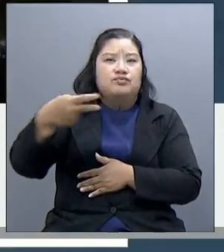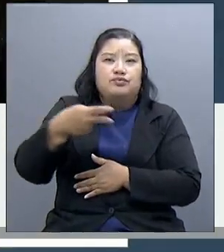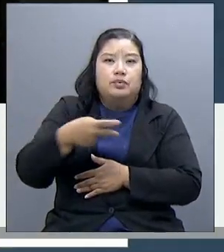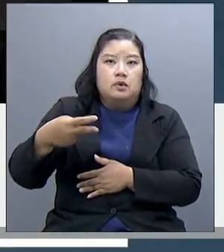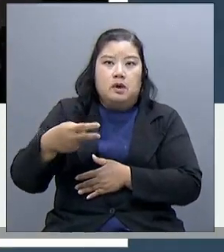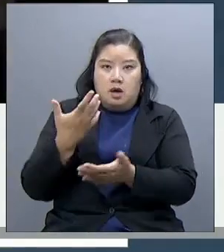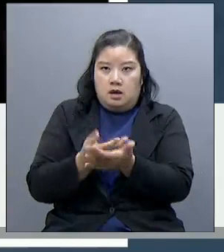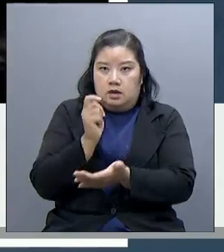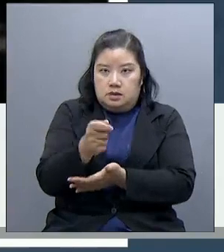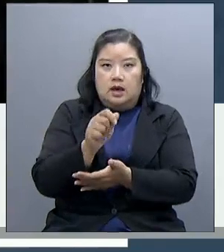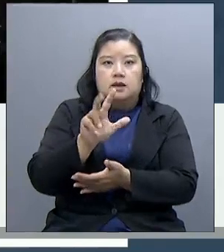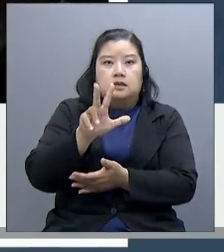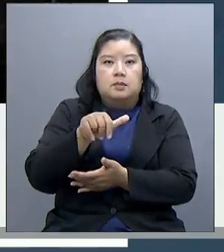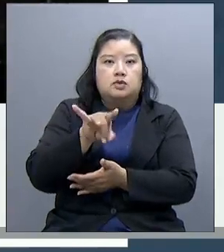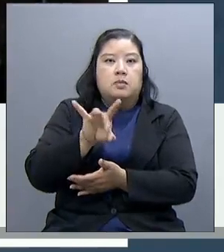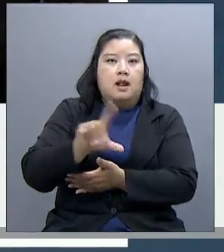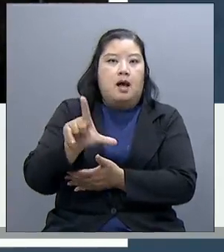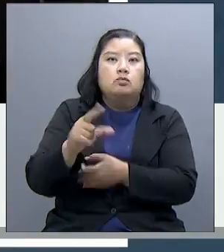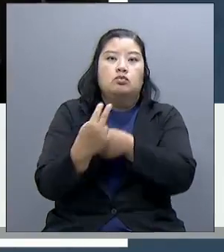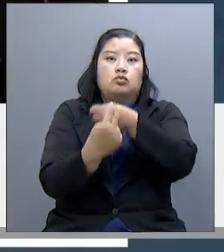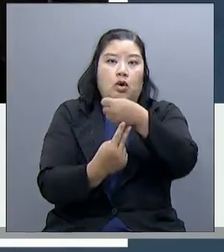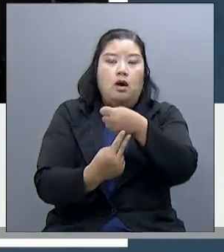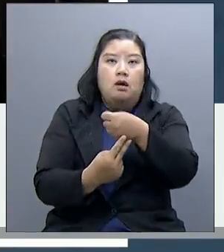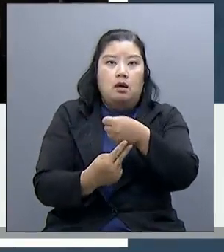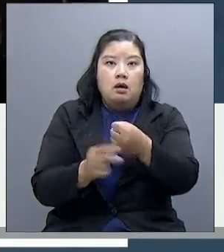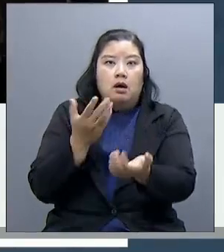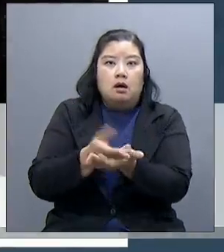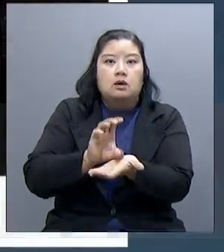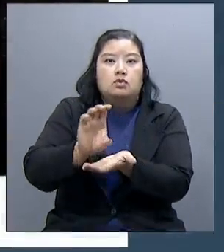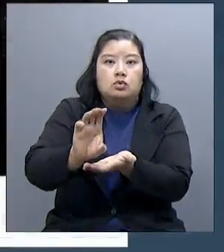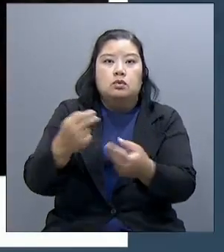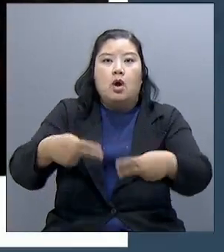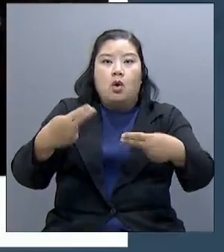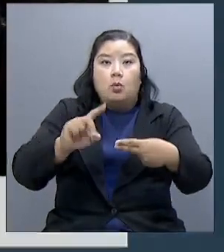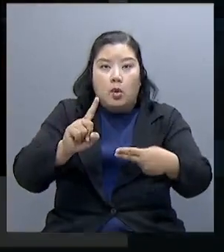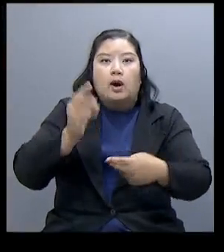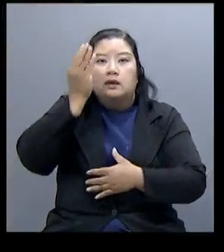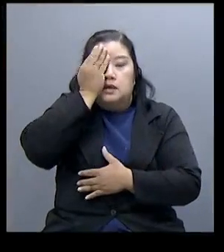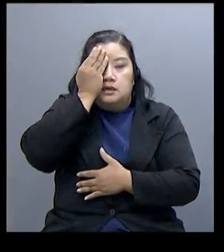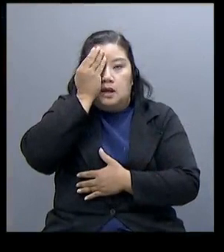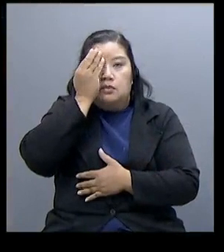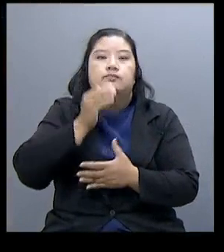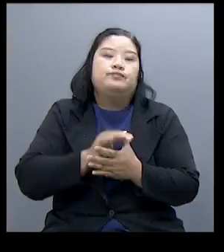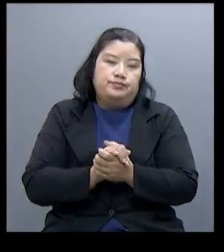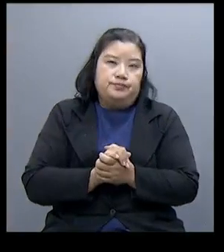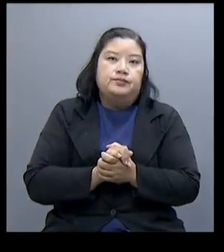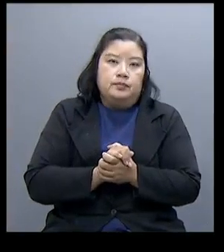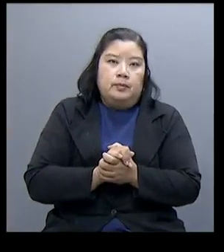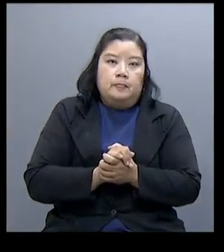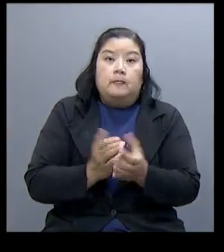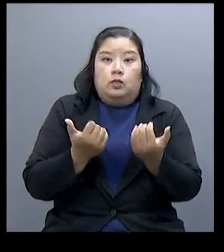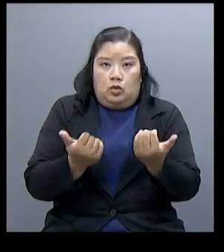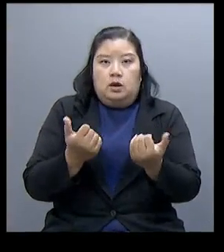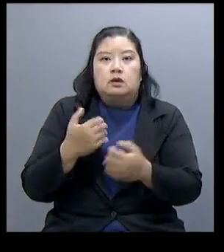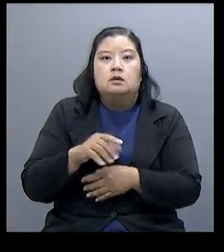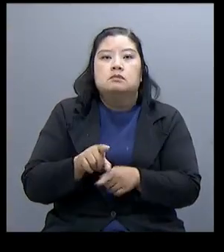ว่า 3.8 พันล้านดอลลาร์สหรัฐที่สนับสนุนสงครามในอิสราเอลค่ะโจไบเดนก็ออกมาแสดงความเสีย